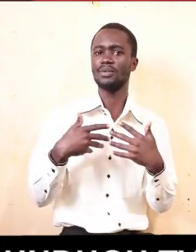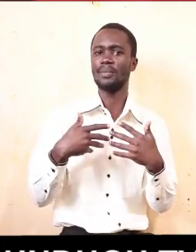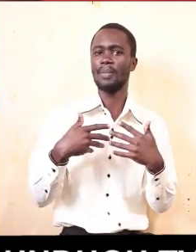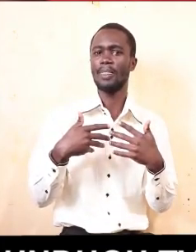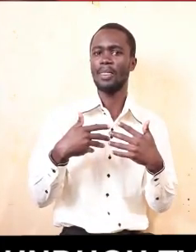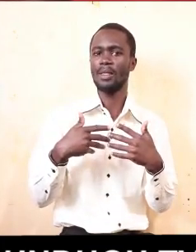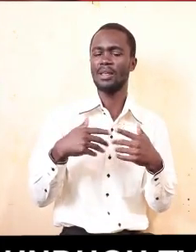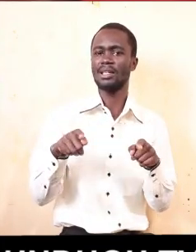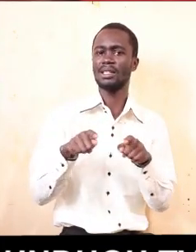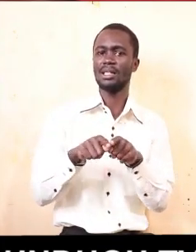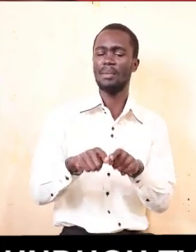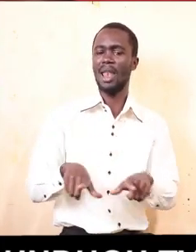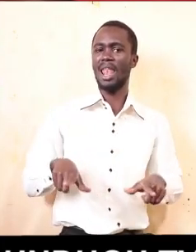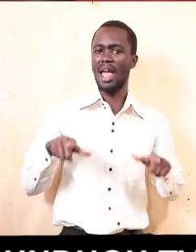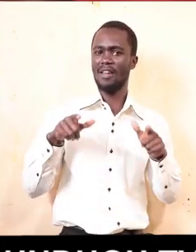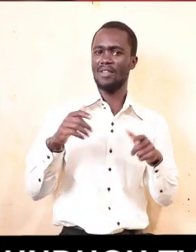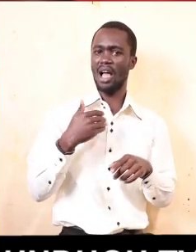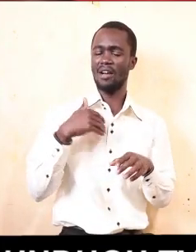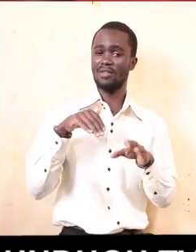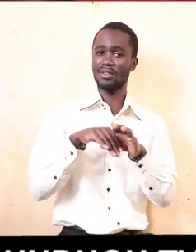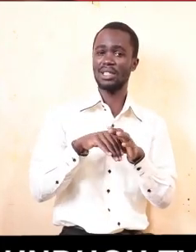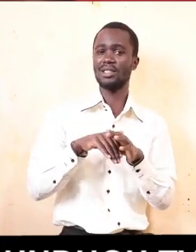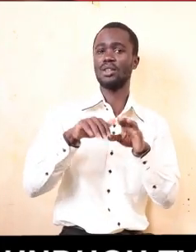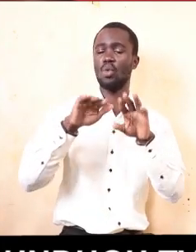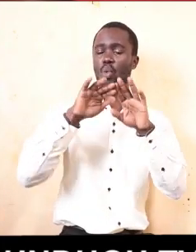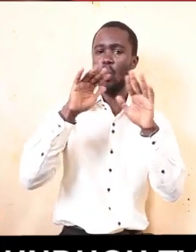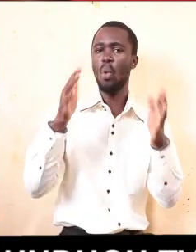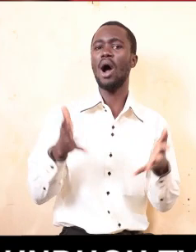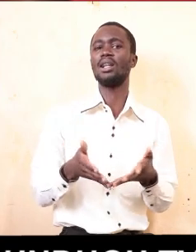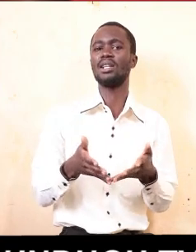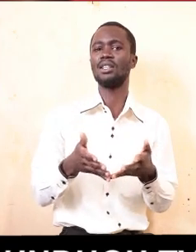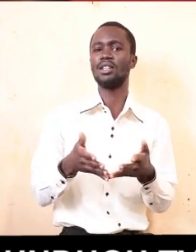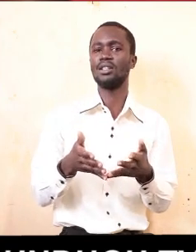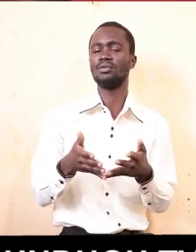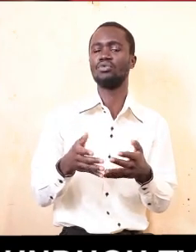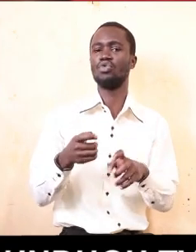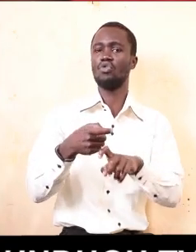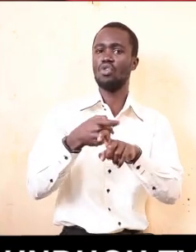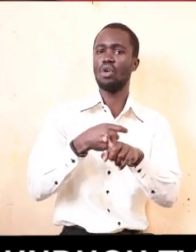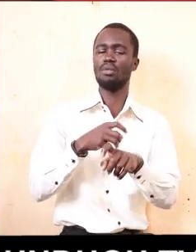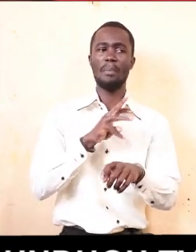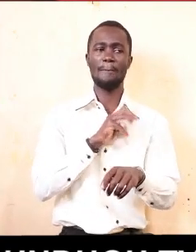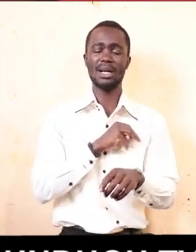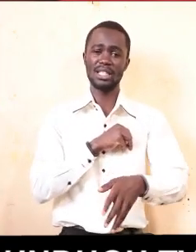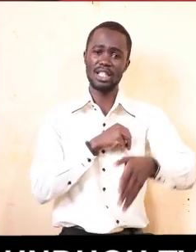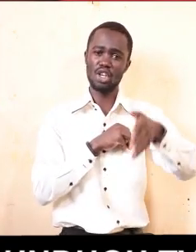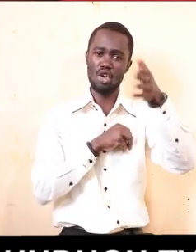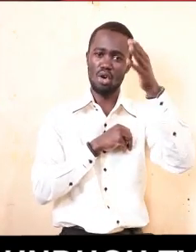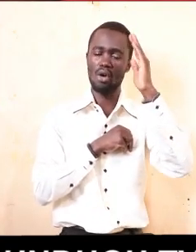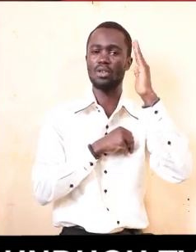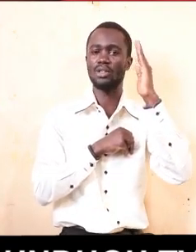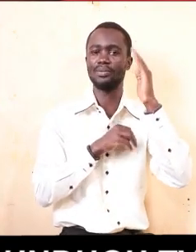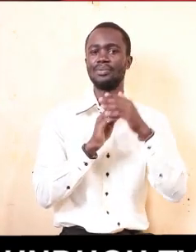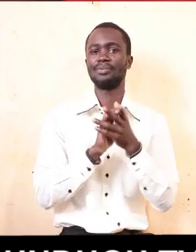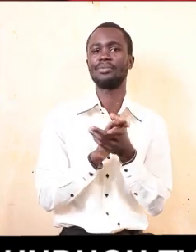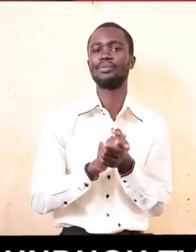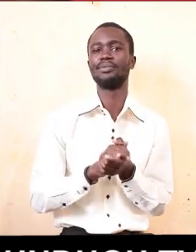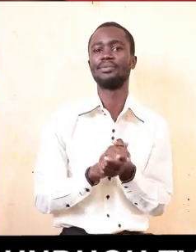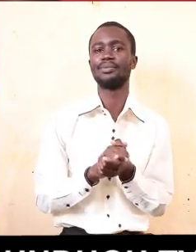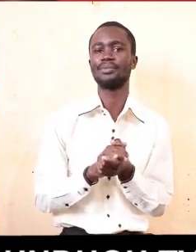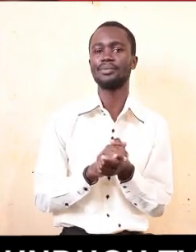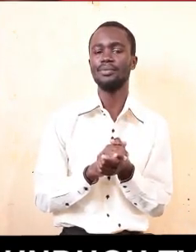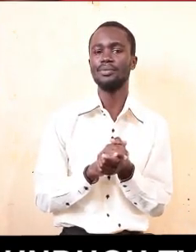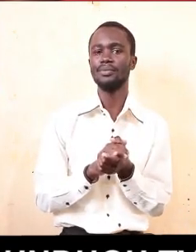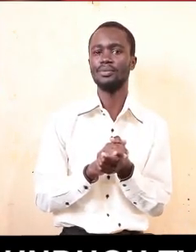maisha tunayoishi hapa duniani inatokana na huo huruma na rehema zake Mwenyezi Mungu.